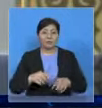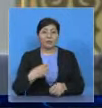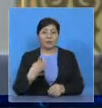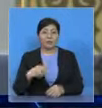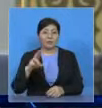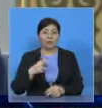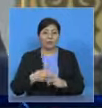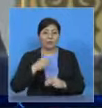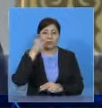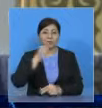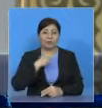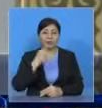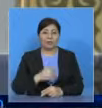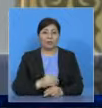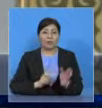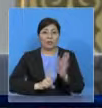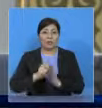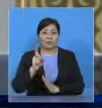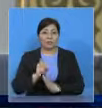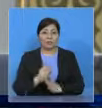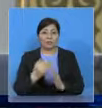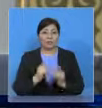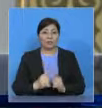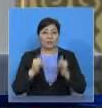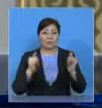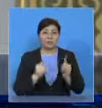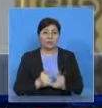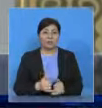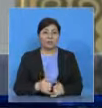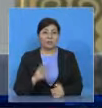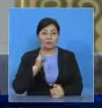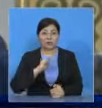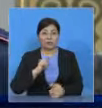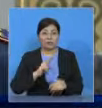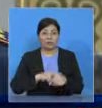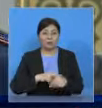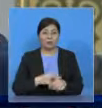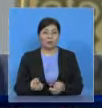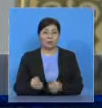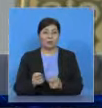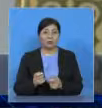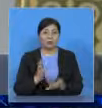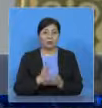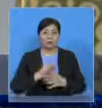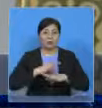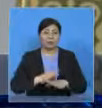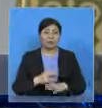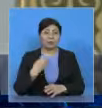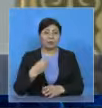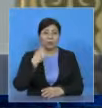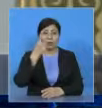января текущего года начато поэтапное повышение должностных окладов сотрудников полиции, которое будет проходить в течение